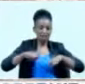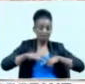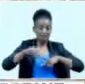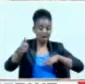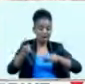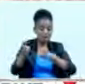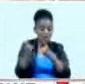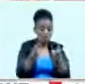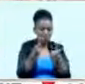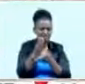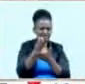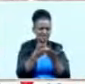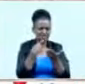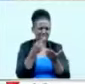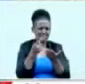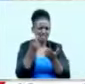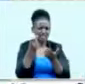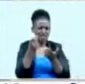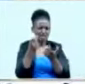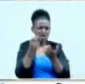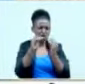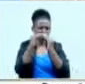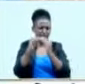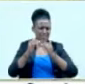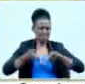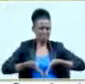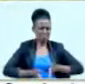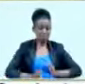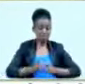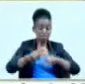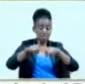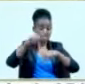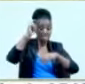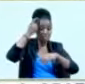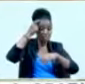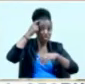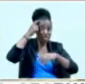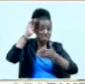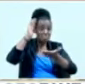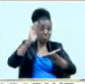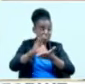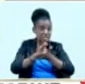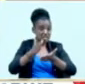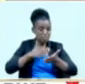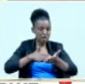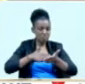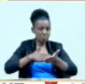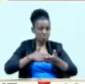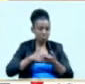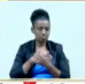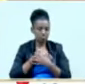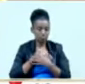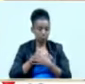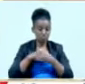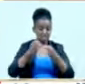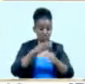rundi ruhande hari abavuga ko kutitabira uburyo bwo kuboneza urubyaro biterwa n'imyumvire n'imyemerere. Nde nimba afite ubushobozi